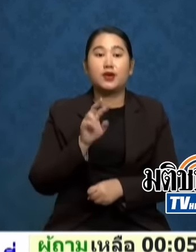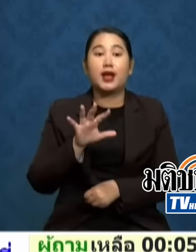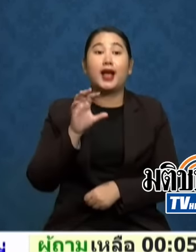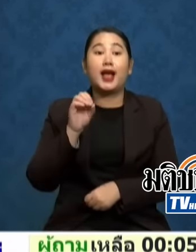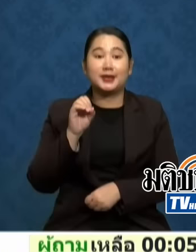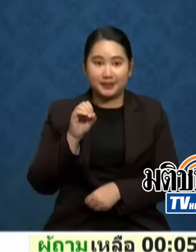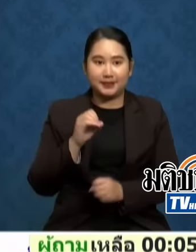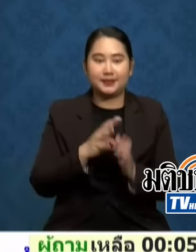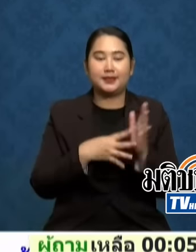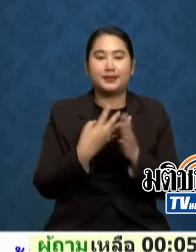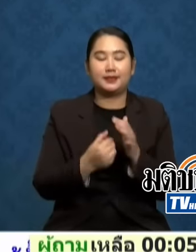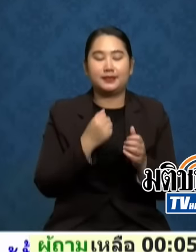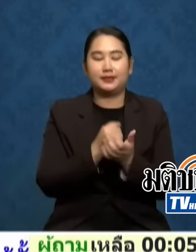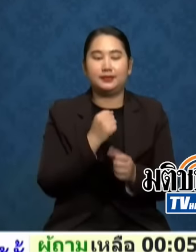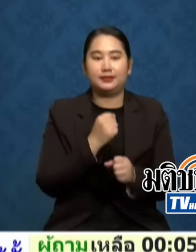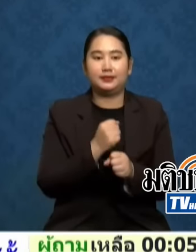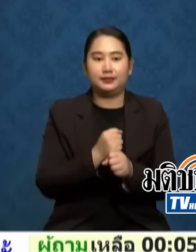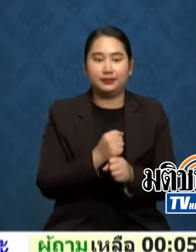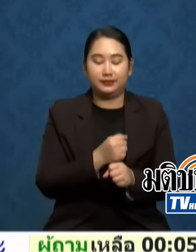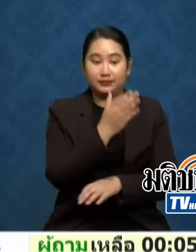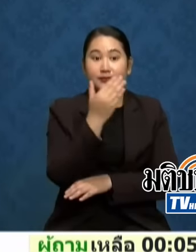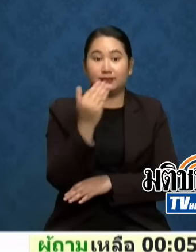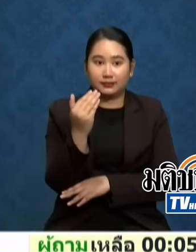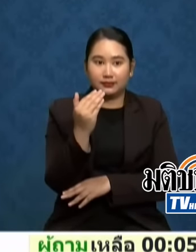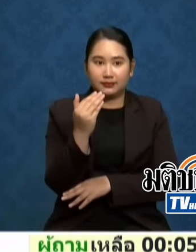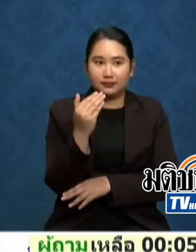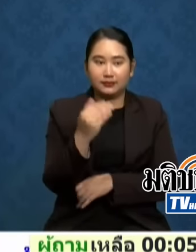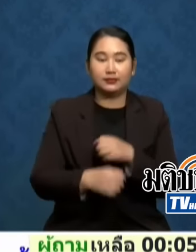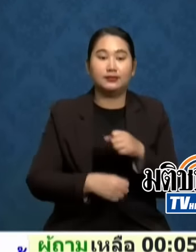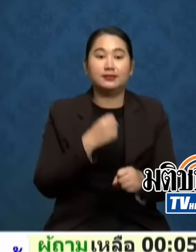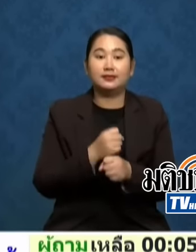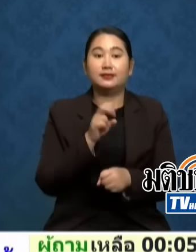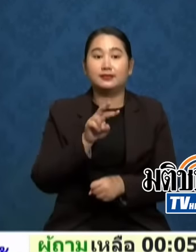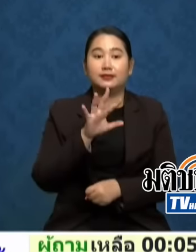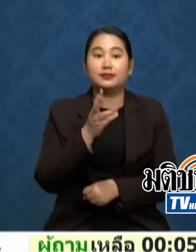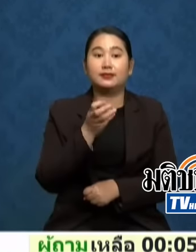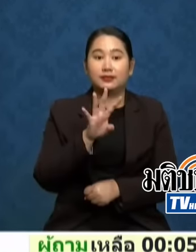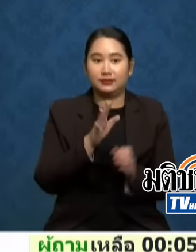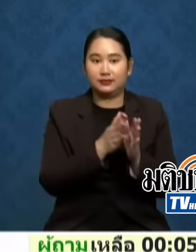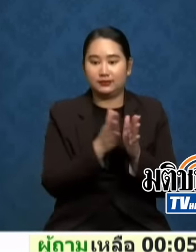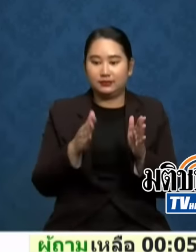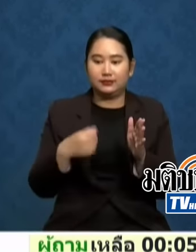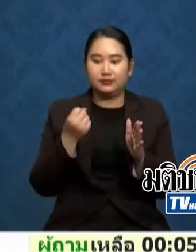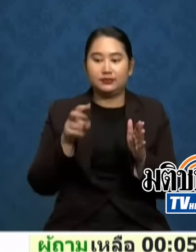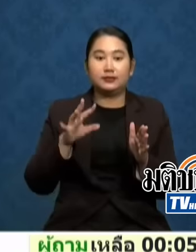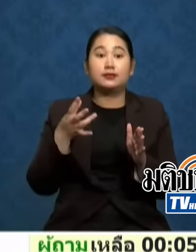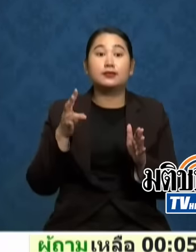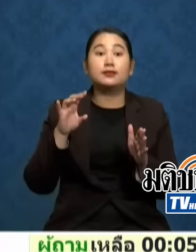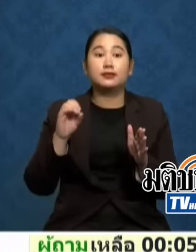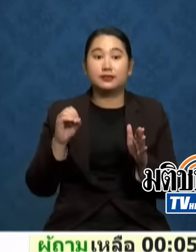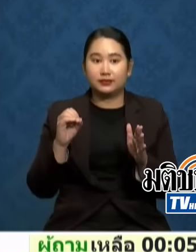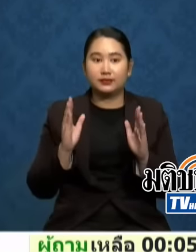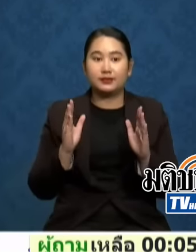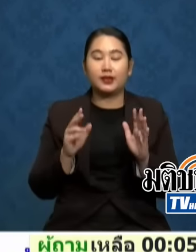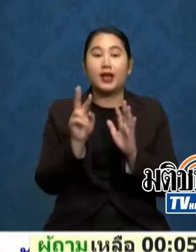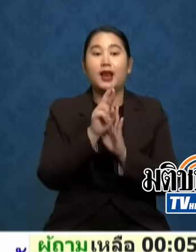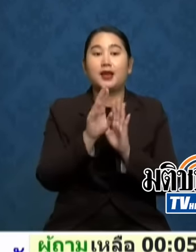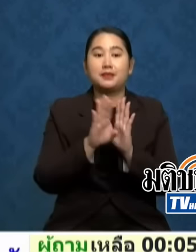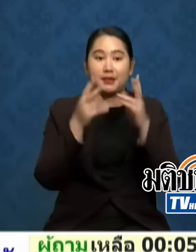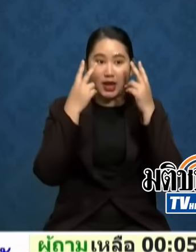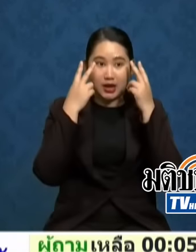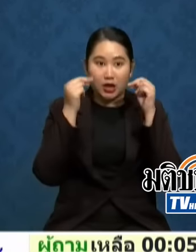นะครับและก็แผนการป้องกันและบรรเทาสาธารณภัยแห่งชาติปี2564ถึง2570นะครับแล้วก็ระเบียบสำนักนายก